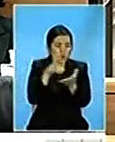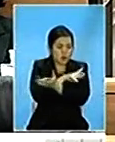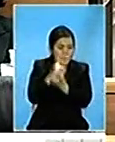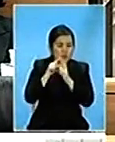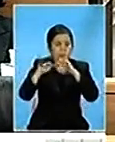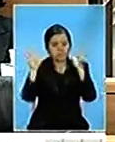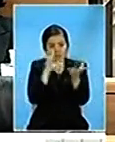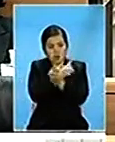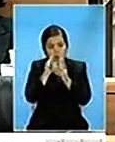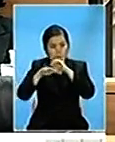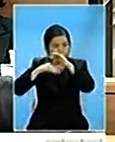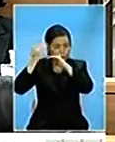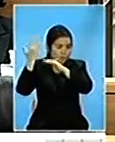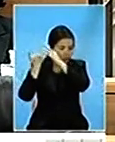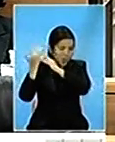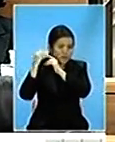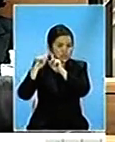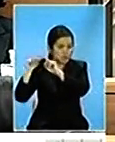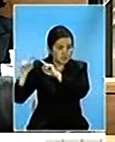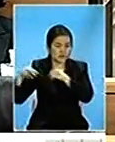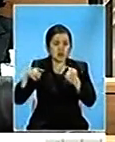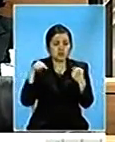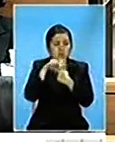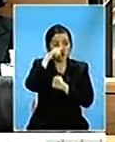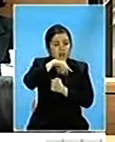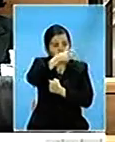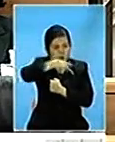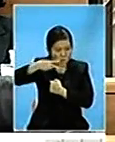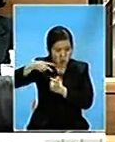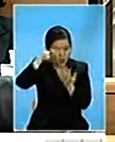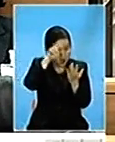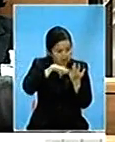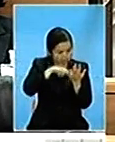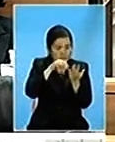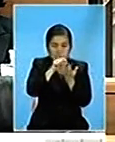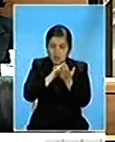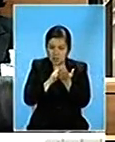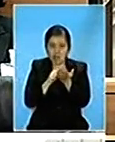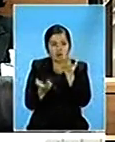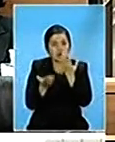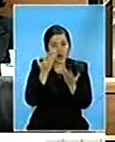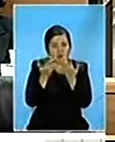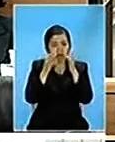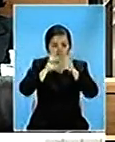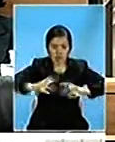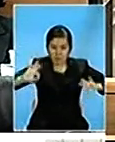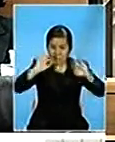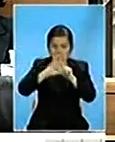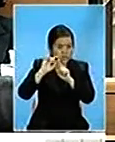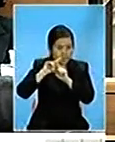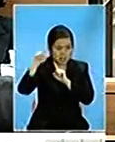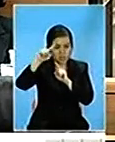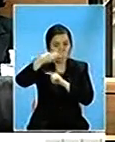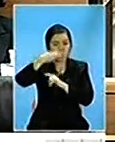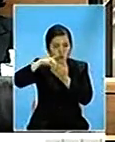ประเพณีนะคะและเน้นไปถึงเรื่องภาษาไทยจะเป็นการอ่านการเขียนนะคะยกให้มาเป็นระดับหนึ่งในการที่จะ